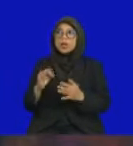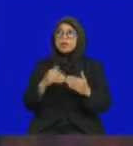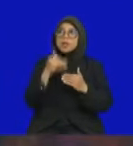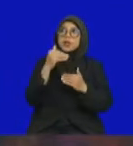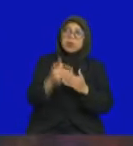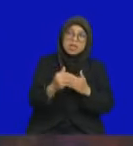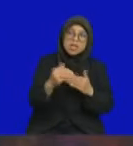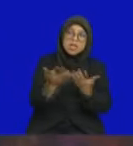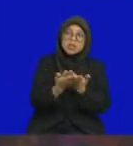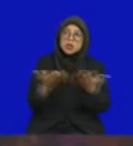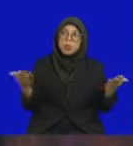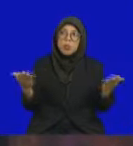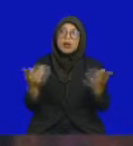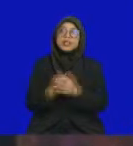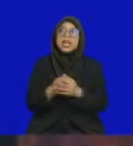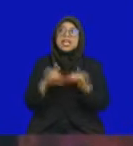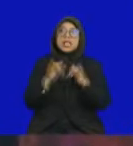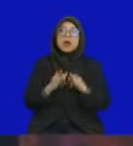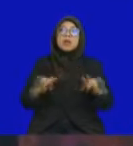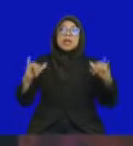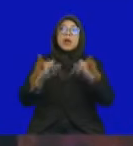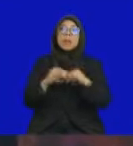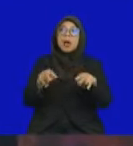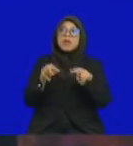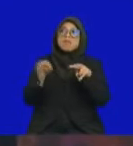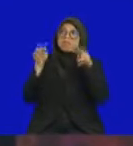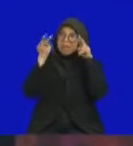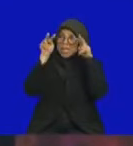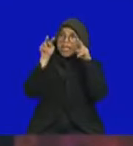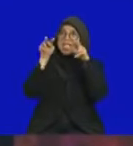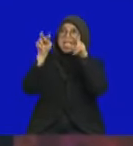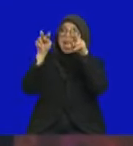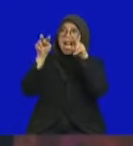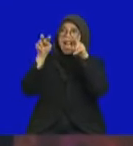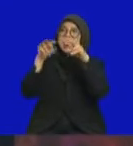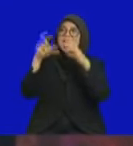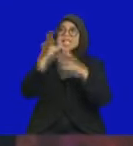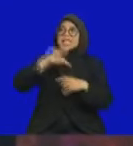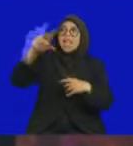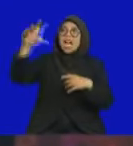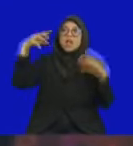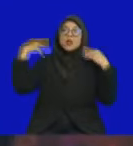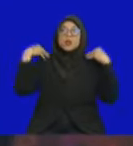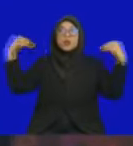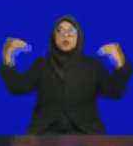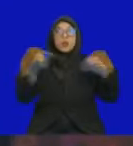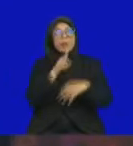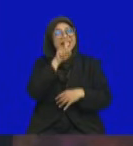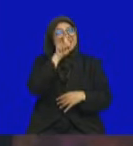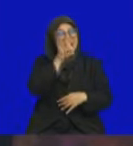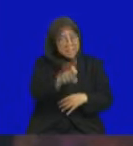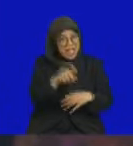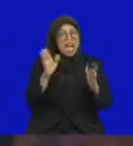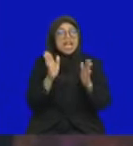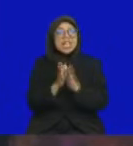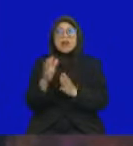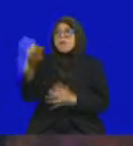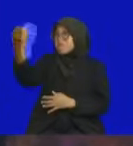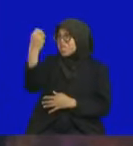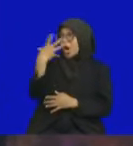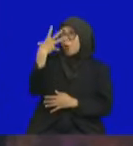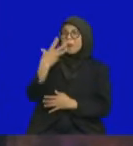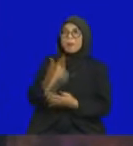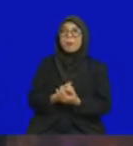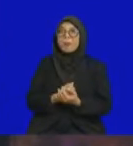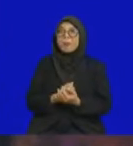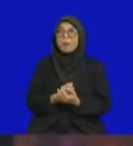hadirin sekalian kita juga akan sama-sama menyaksikan masing-masing calon wakil gubernur untuk saling ber t menanggapi dan